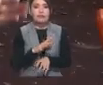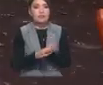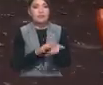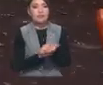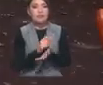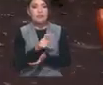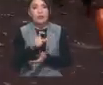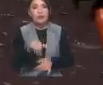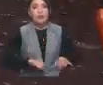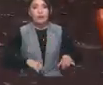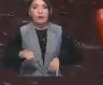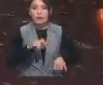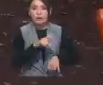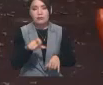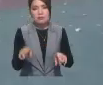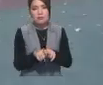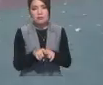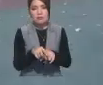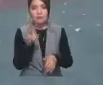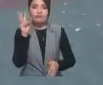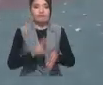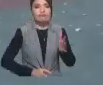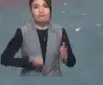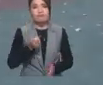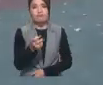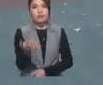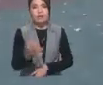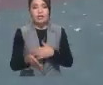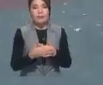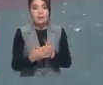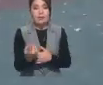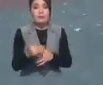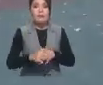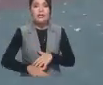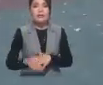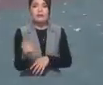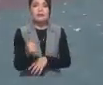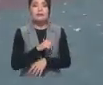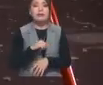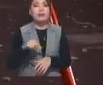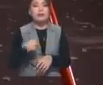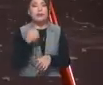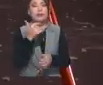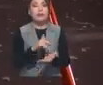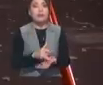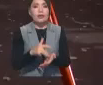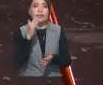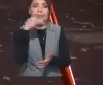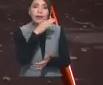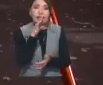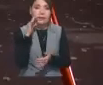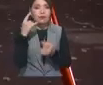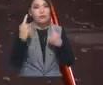ну, которые ломают, тоже привлекали к ответственности. А эта площадка одна из первых сейчас по городу. И родители с других